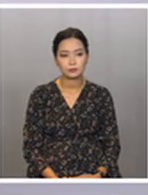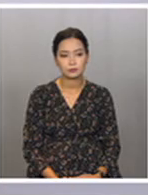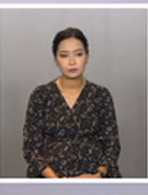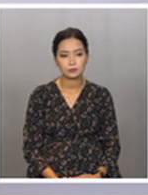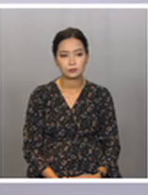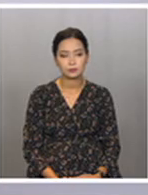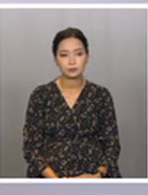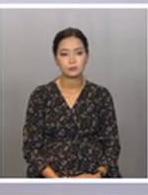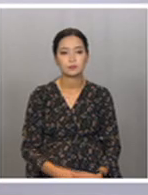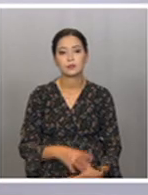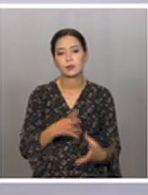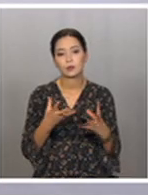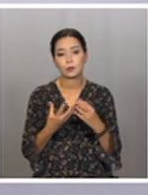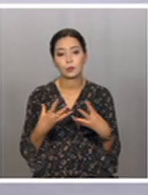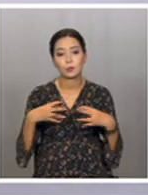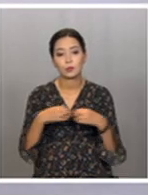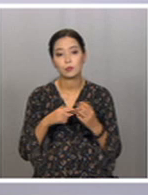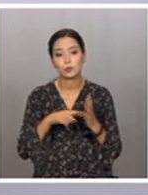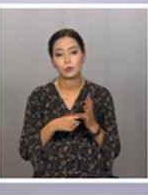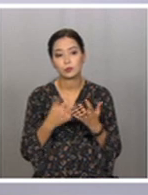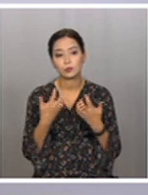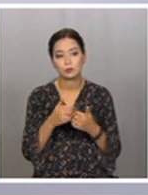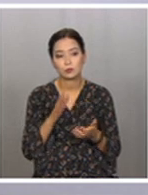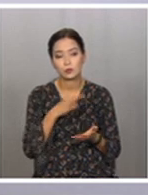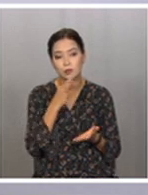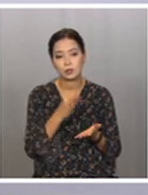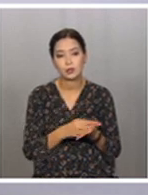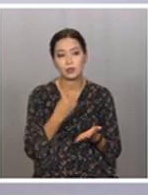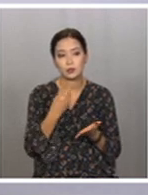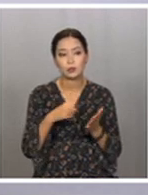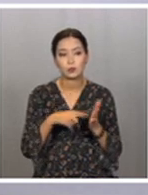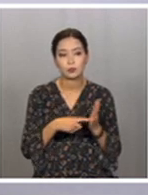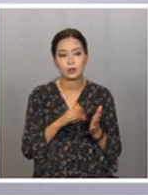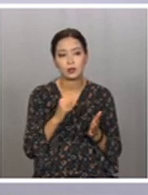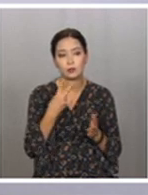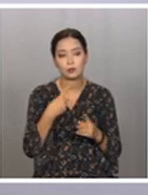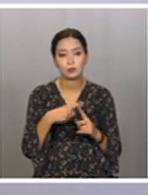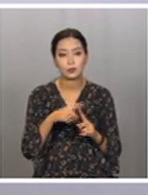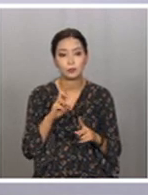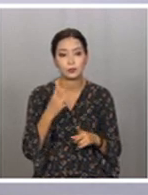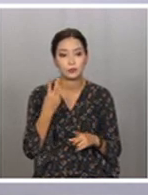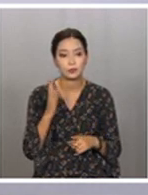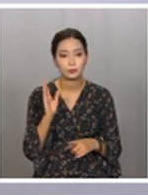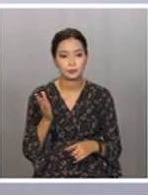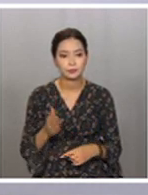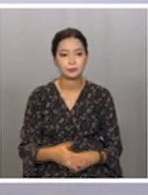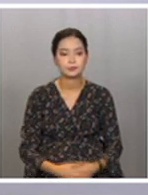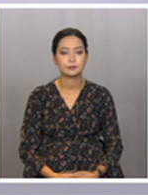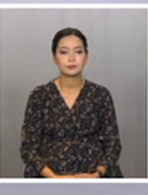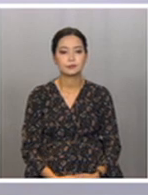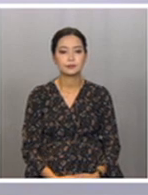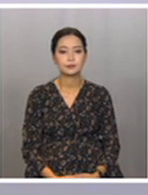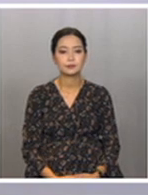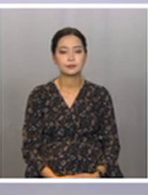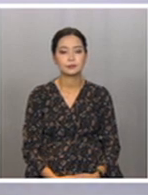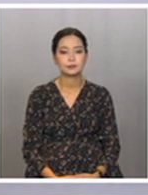сыртына шығаратын болса, онда ол 2 көбейтілген А векторының ұзындығының квадраты мен Б векторының